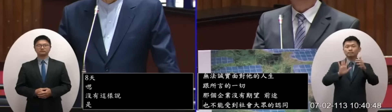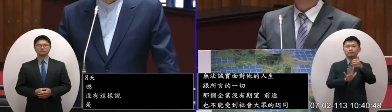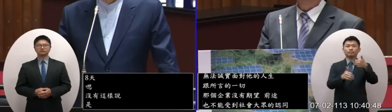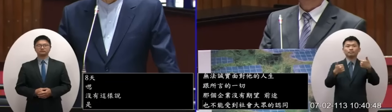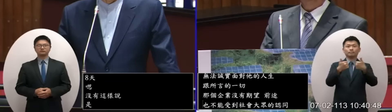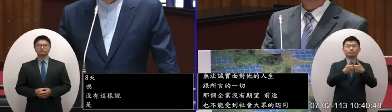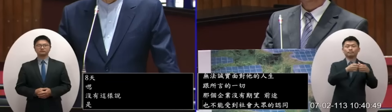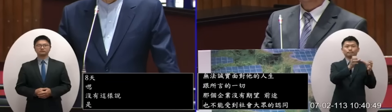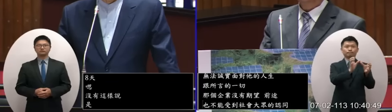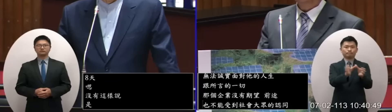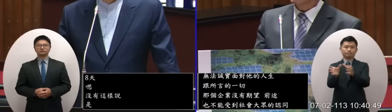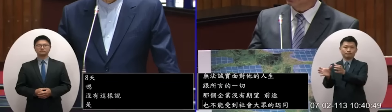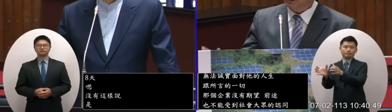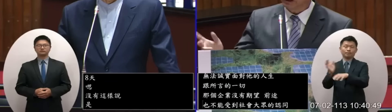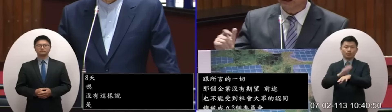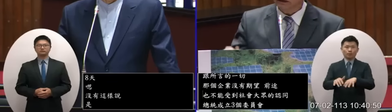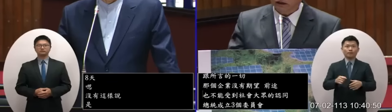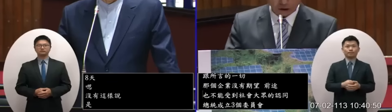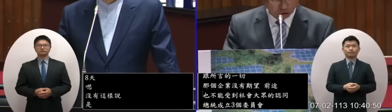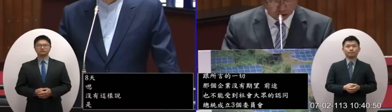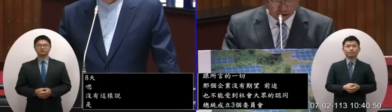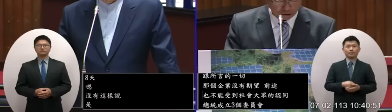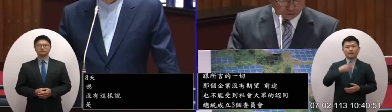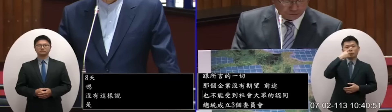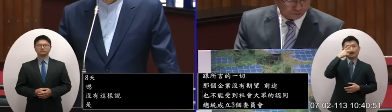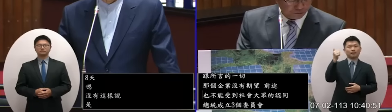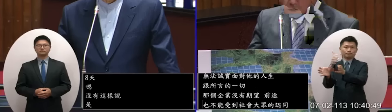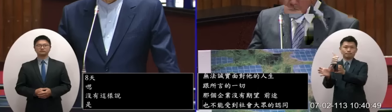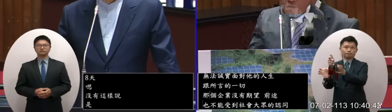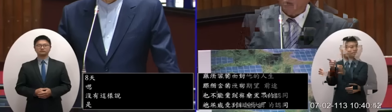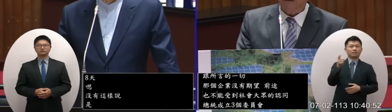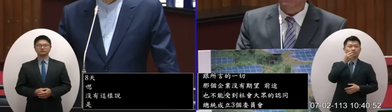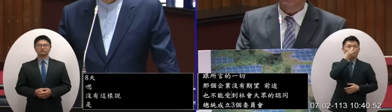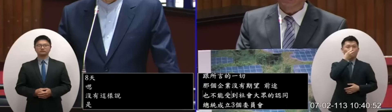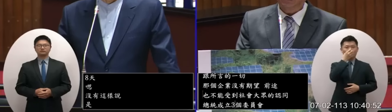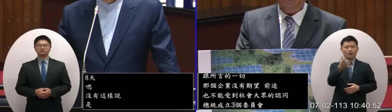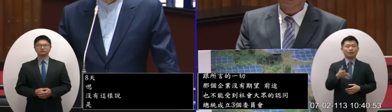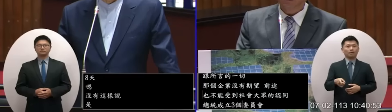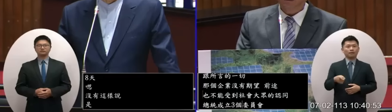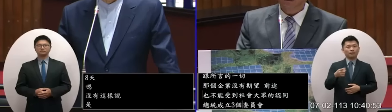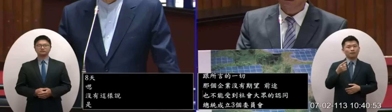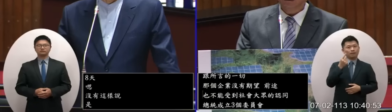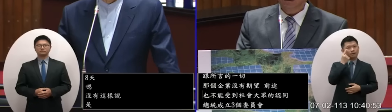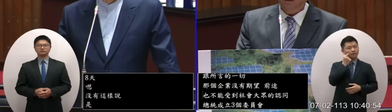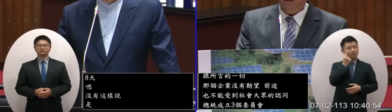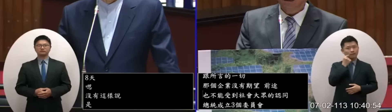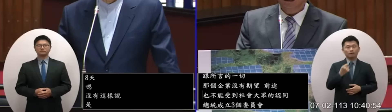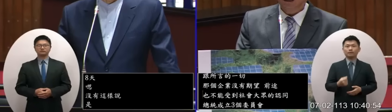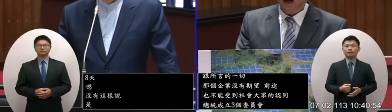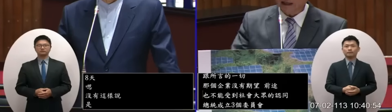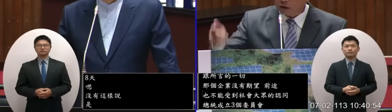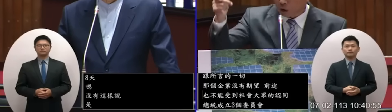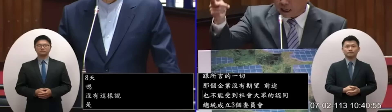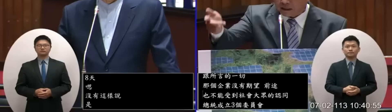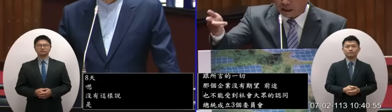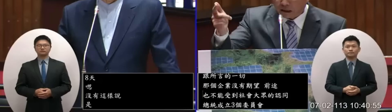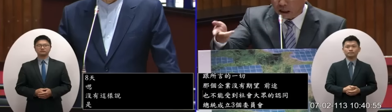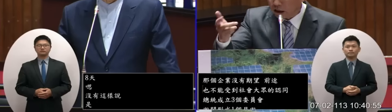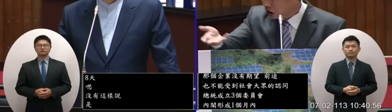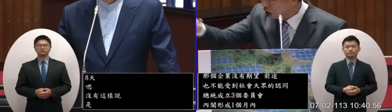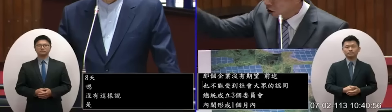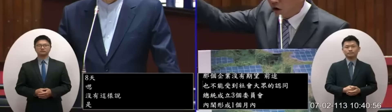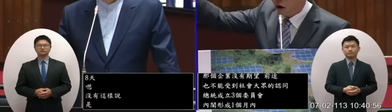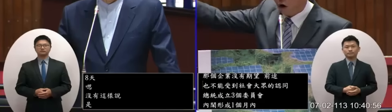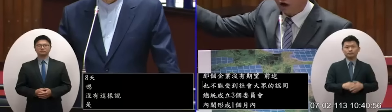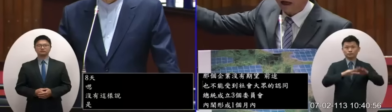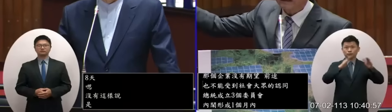会。我这清德兄实在讲的，足惨的啦！安尼拄啊，甲一个倒